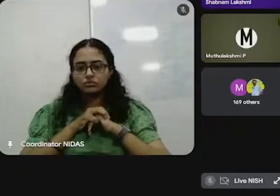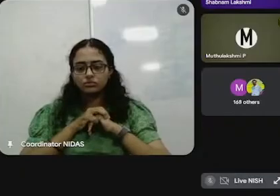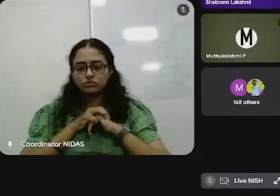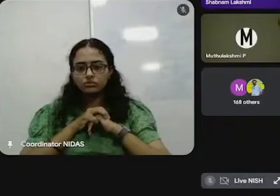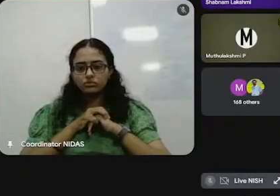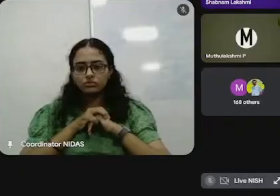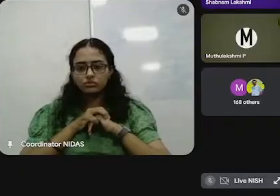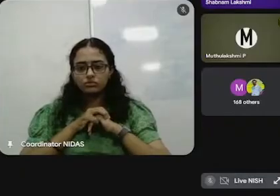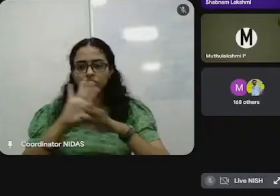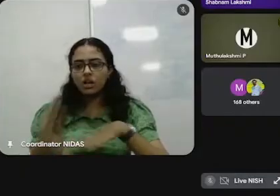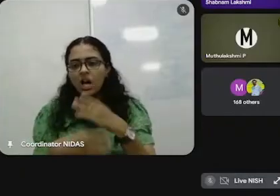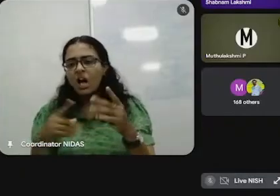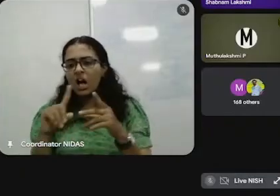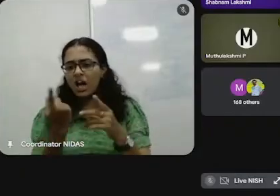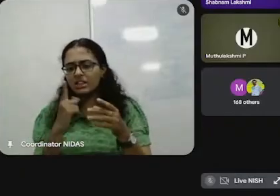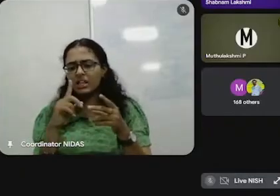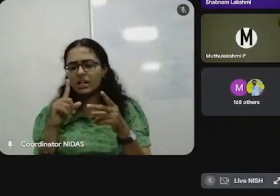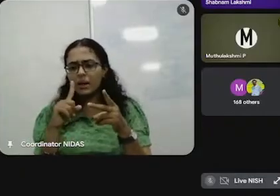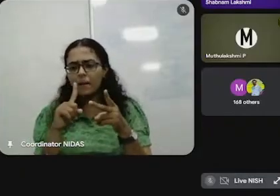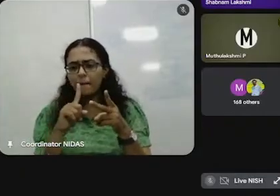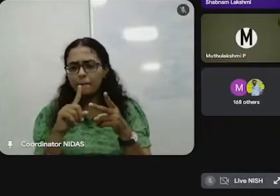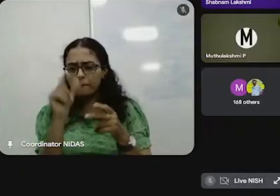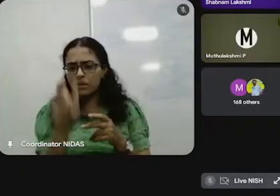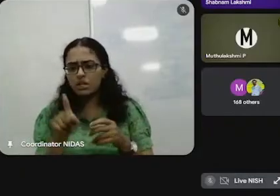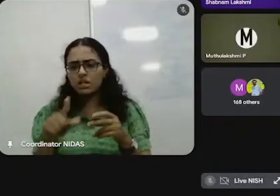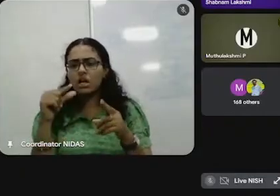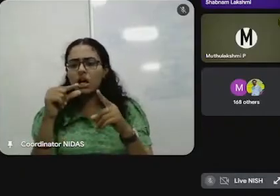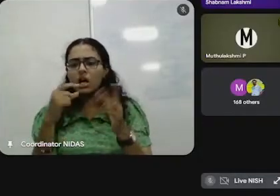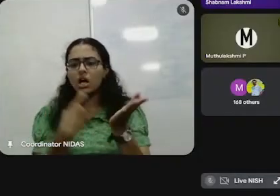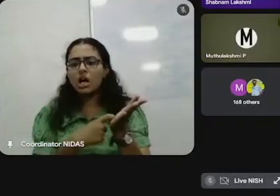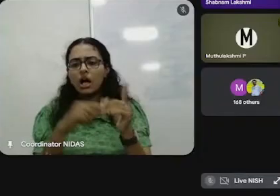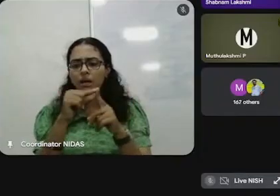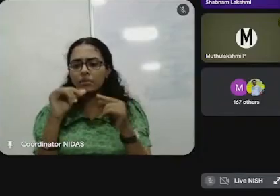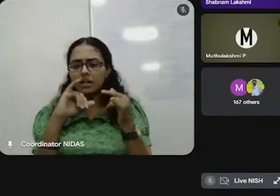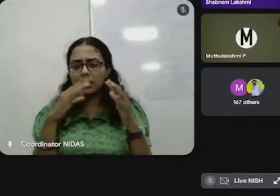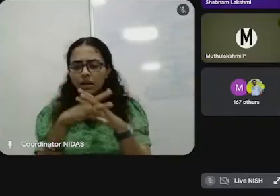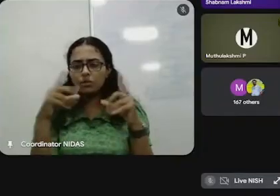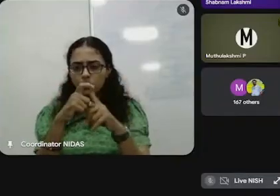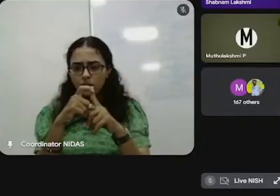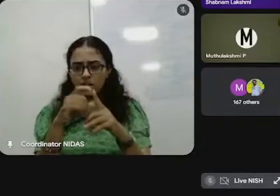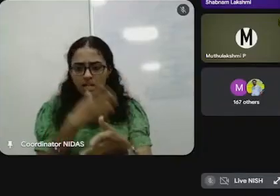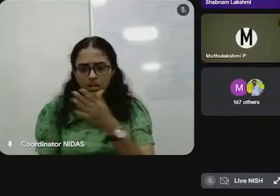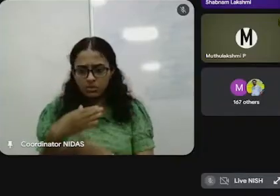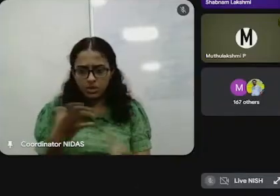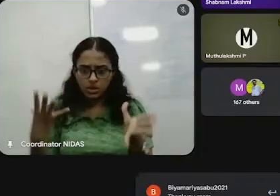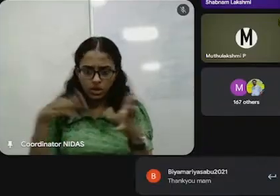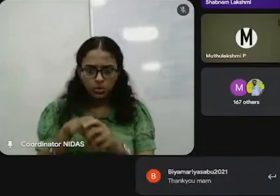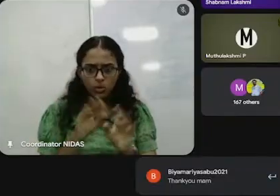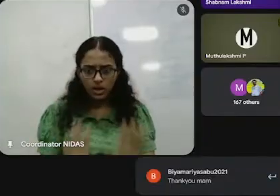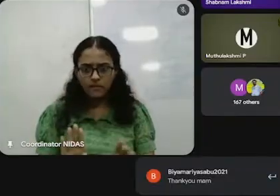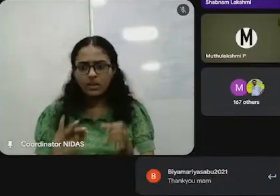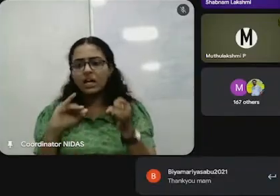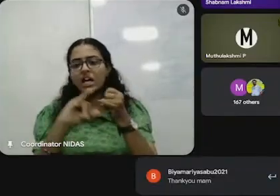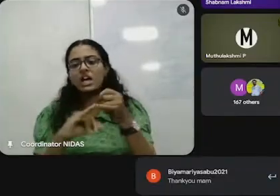പിന്നെ വേറൊരാള് സ്ട്രോക്ക് RPWD ഡിസബിലിറ്റിയിൽ വരുമ്പോ എന്ന് ചോദിച്ചിട്ടുണ്ടായിരുന്നു. പക്ഷെ നമ്മൾ